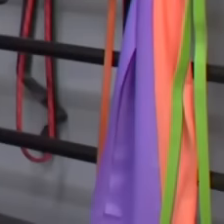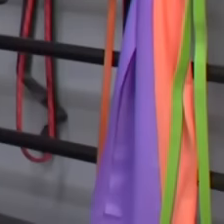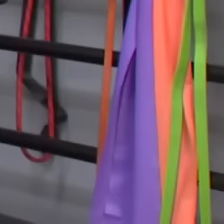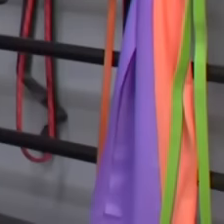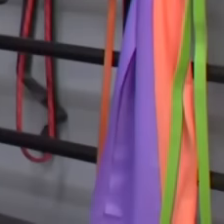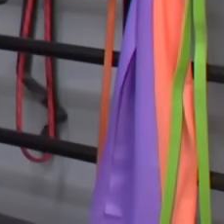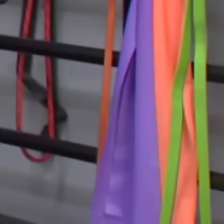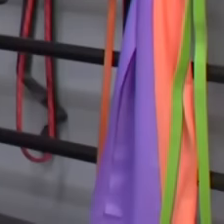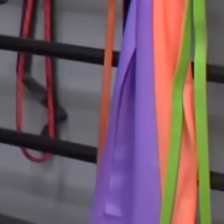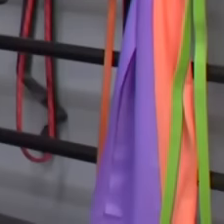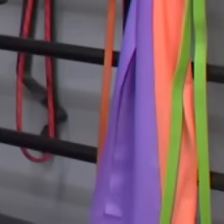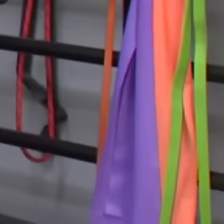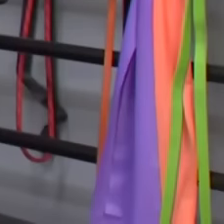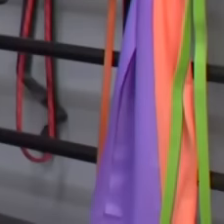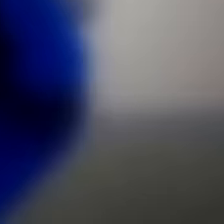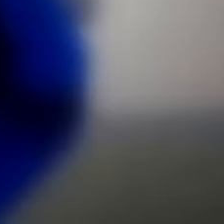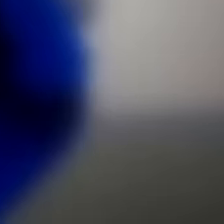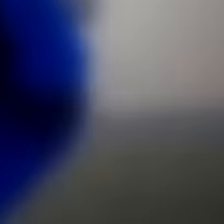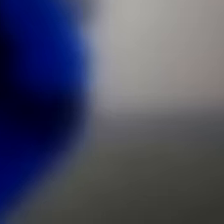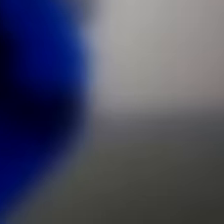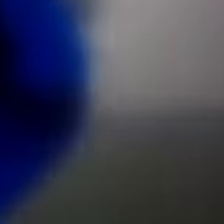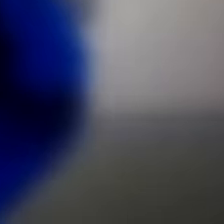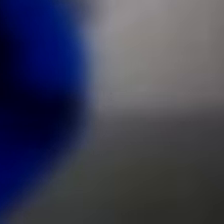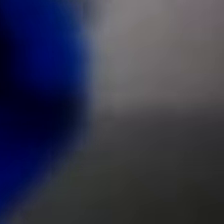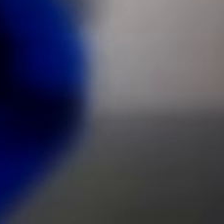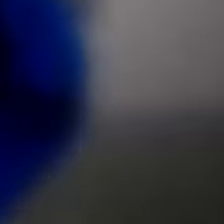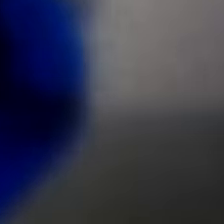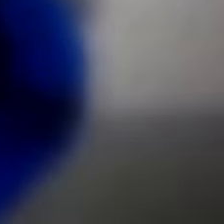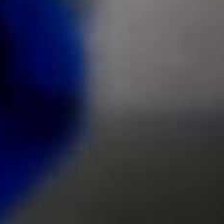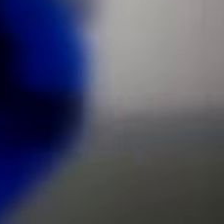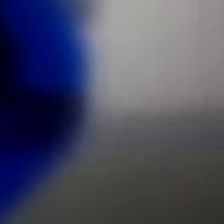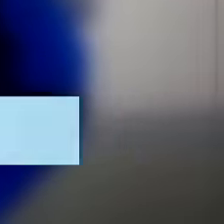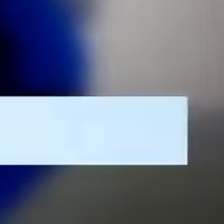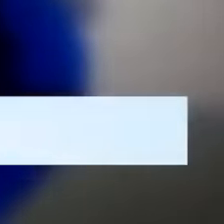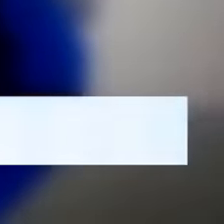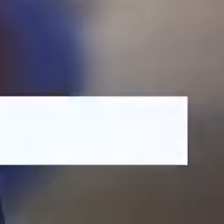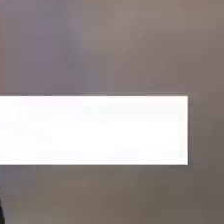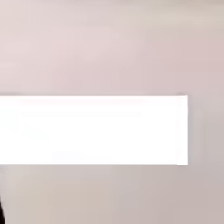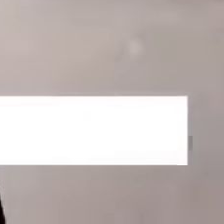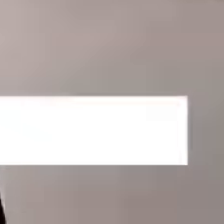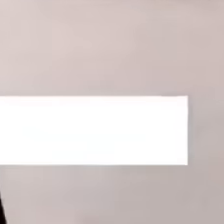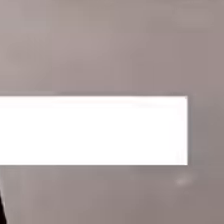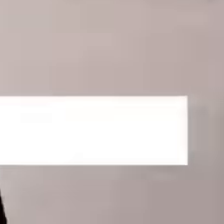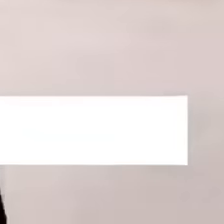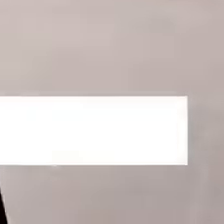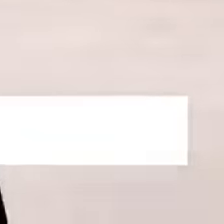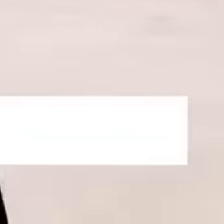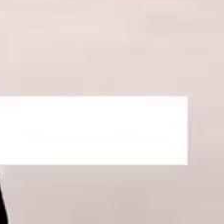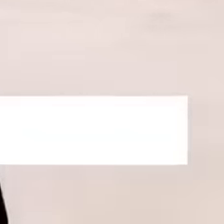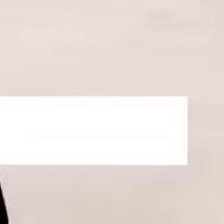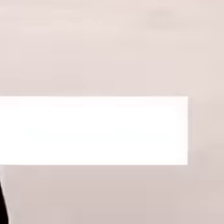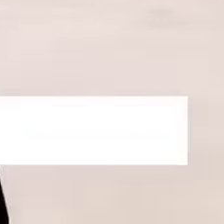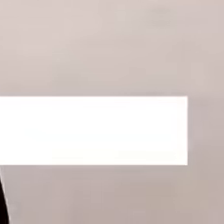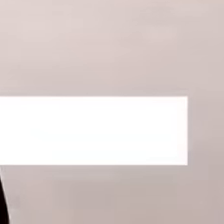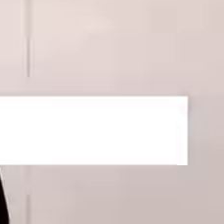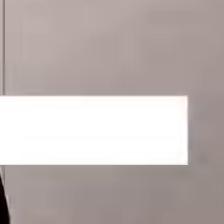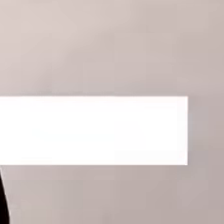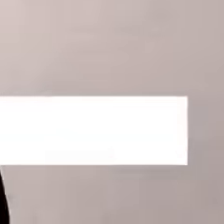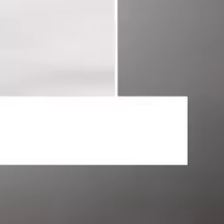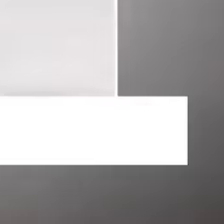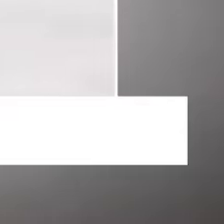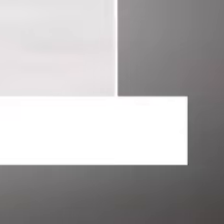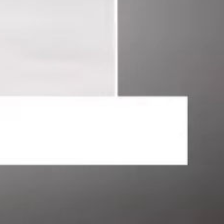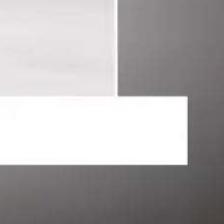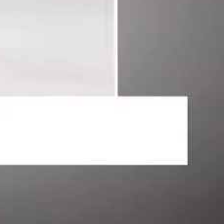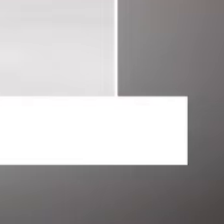스케이트를 타는구나 라고 느껴져요. 피겨 코치인 어머니를 따라 놀이터처럼 드나들던 빙상장. 4살에